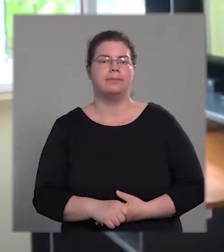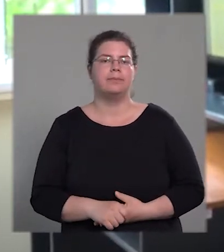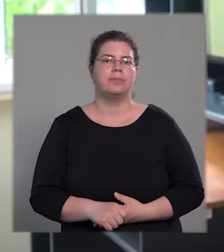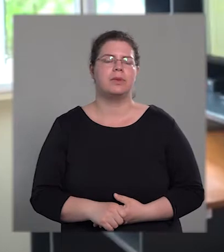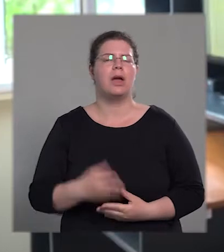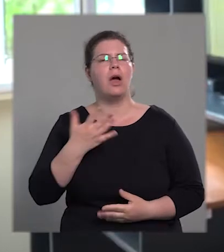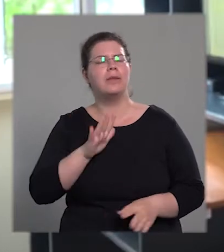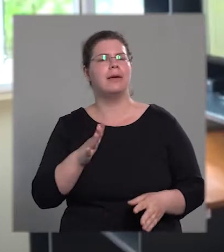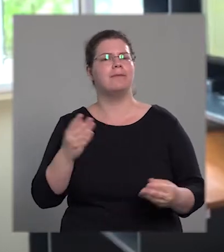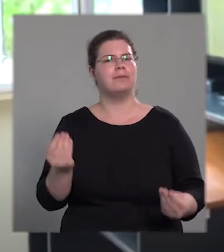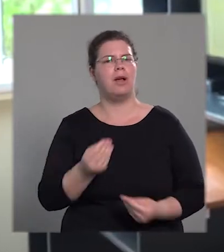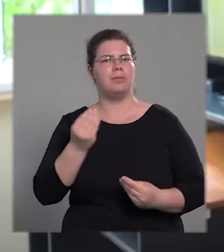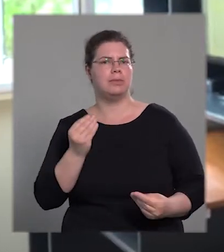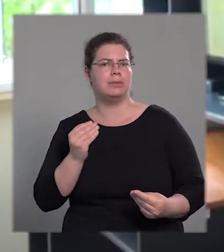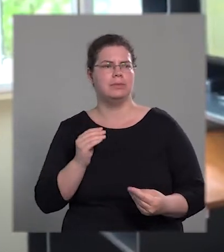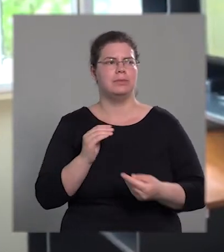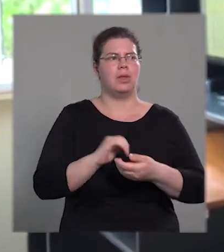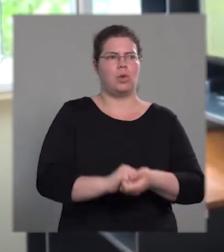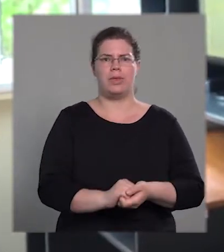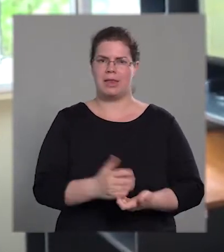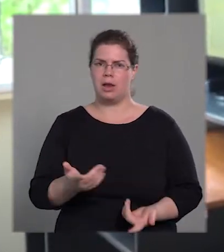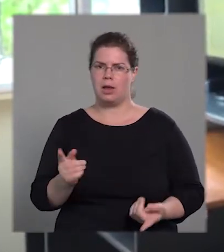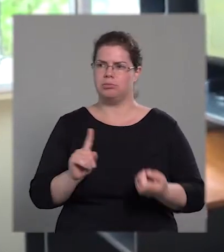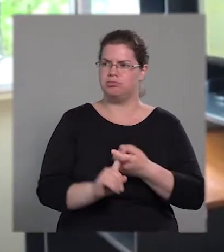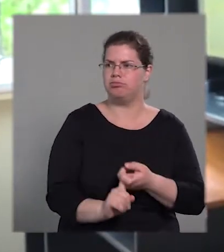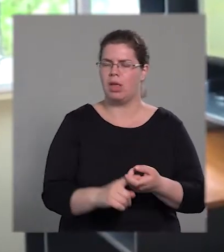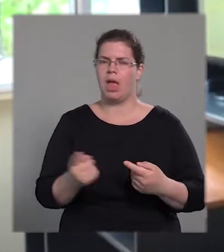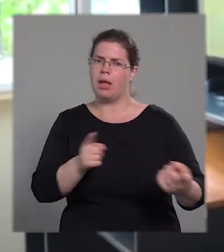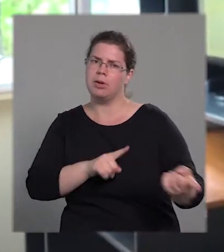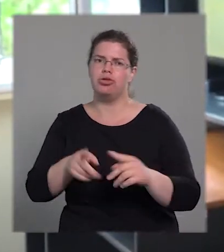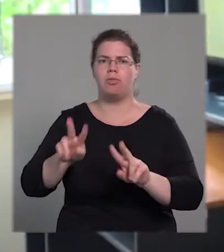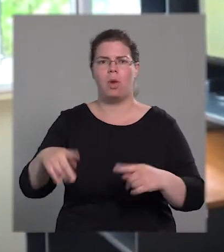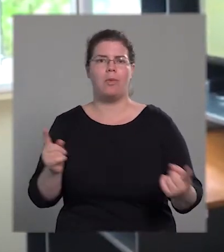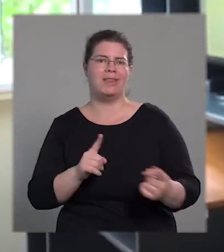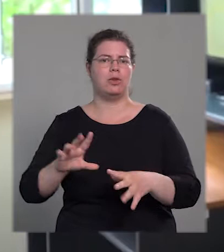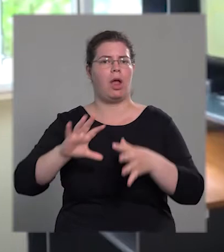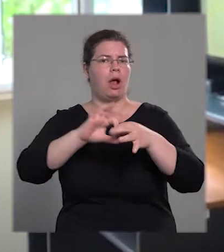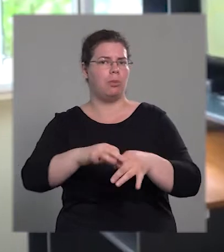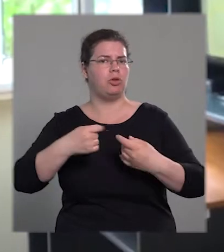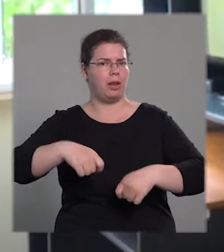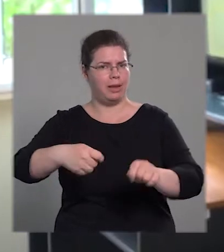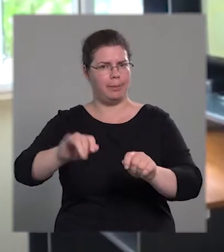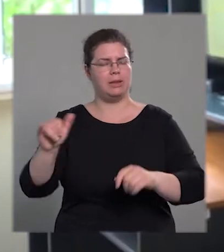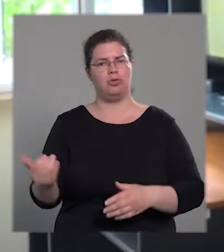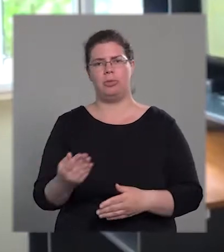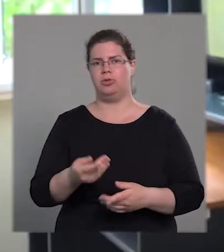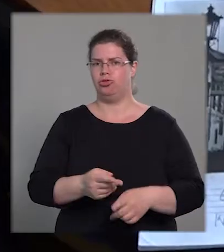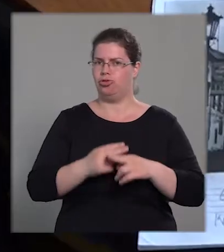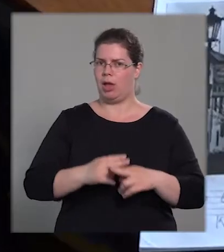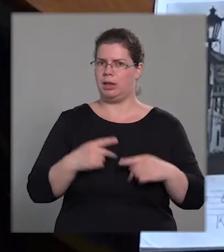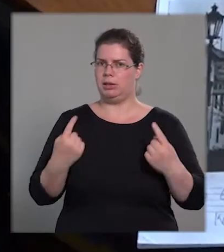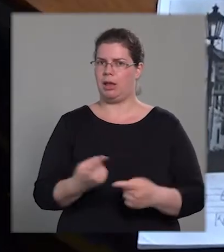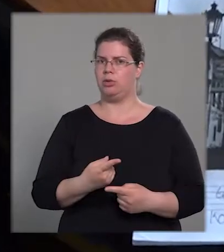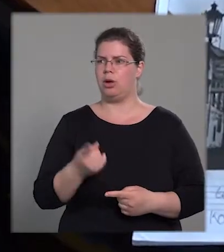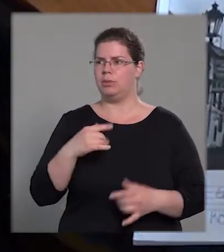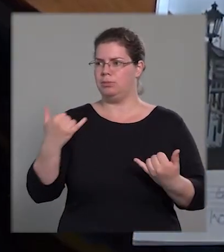hanem valahogy az összetartozást is, az egymással való viszonyt is, tehát a kapcsolatépítésben segít nekünk, ami